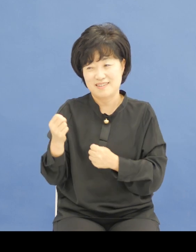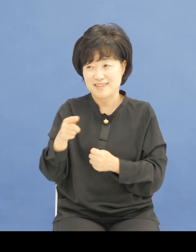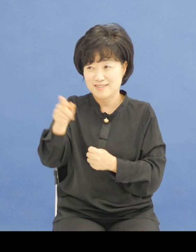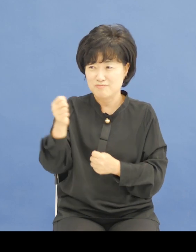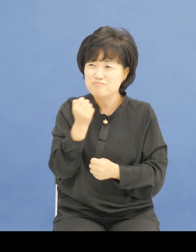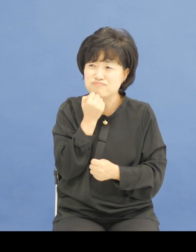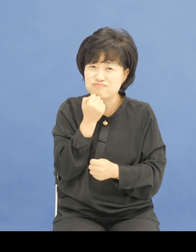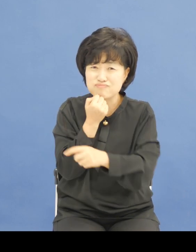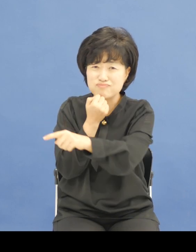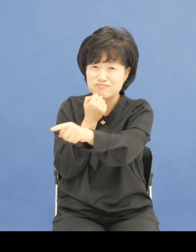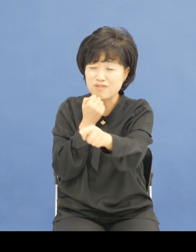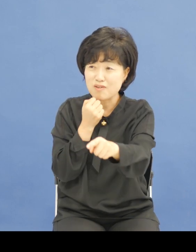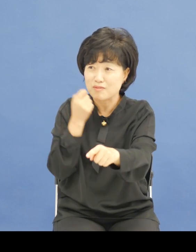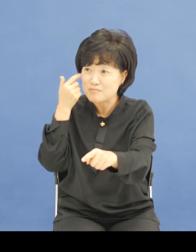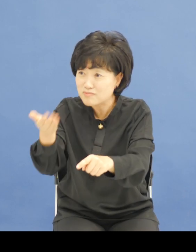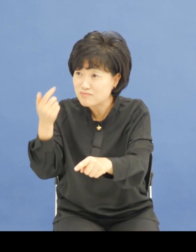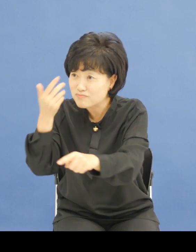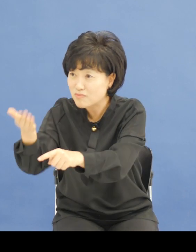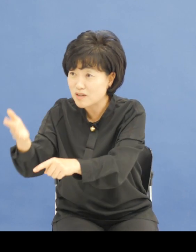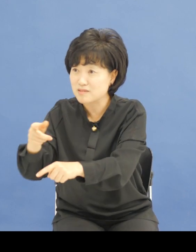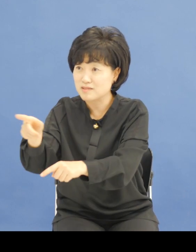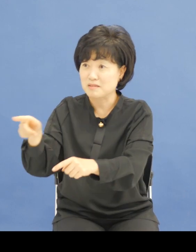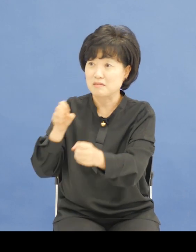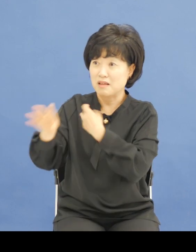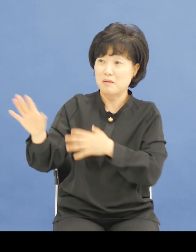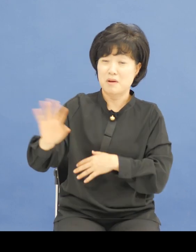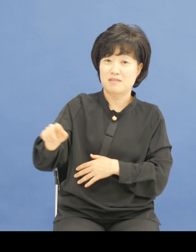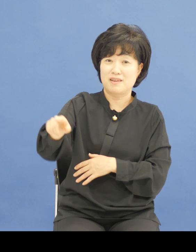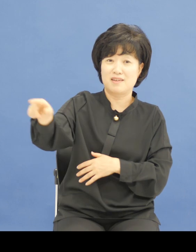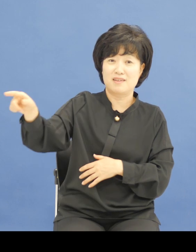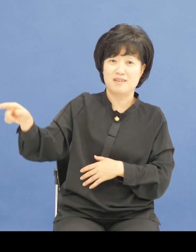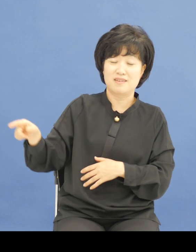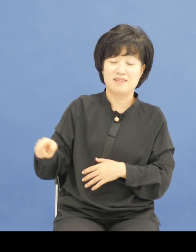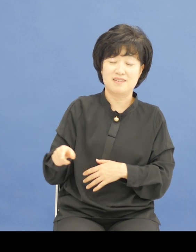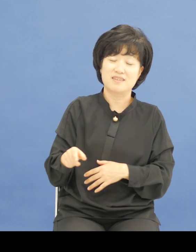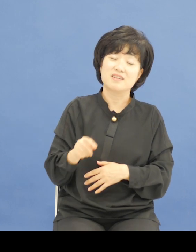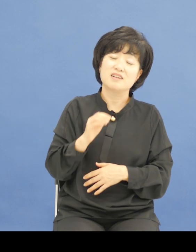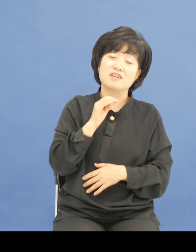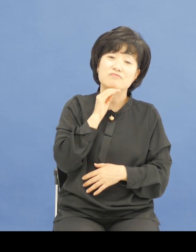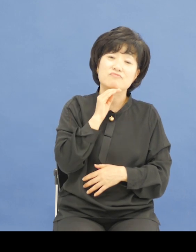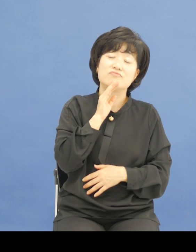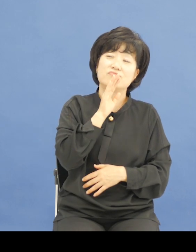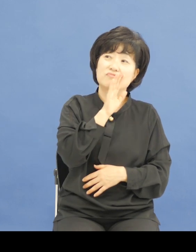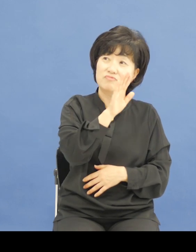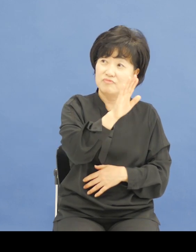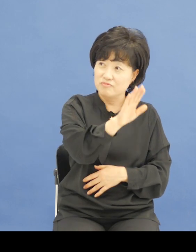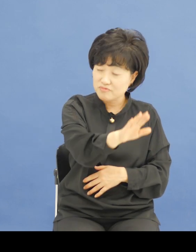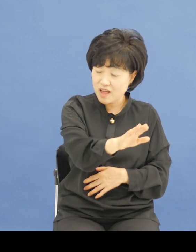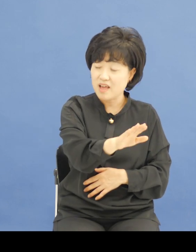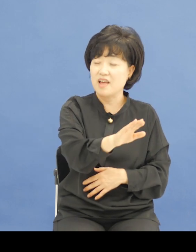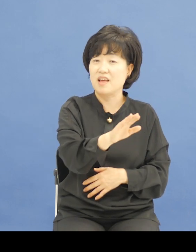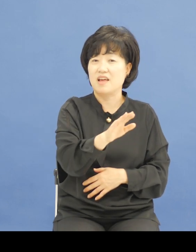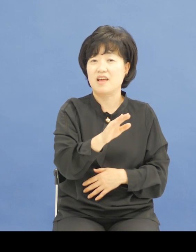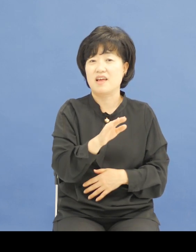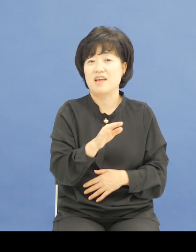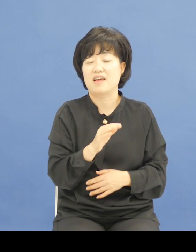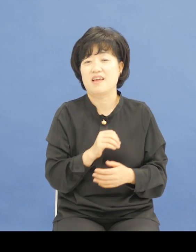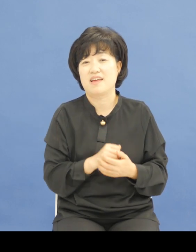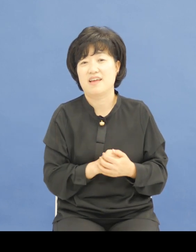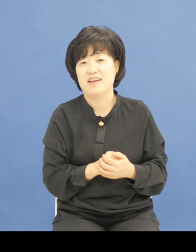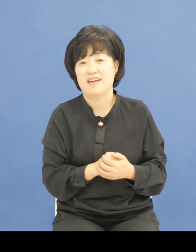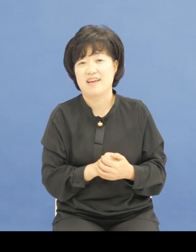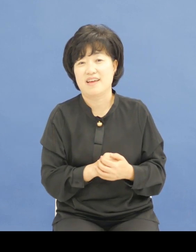다 젖었어요. 예. 한 2년 반 지나서. 그것이 이제 2018년도 가서 여름에 갔는데, 그